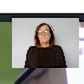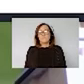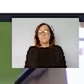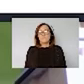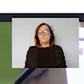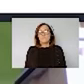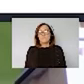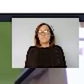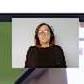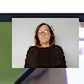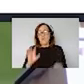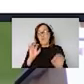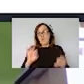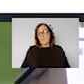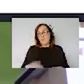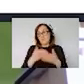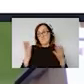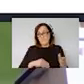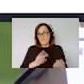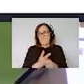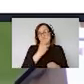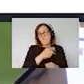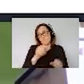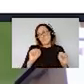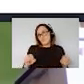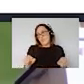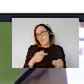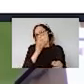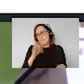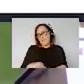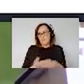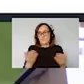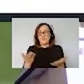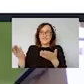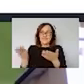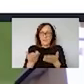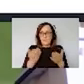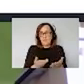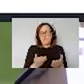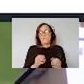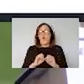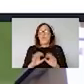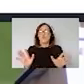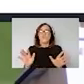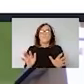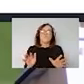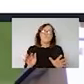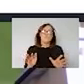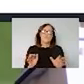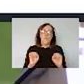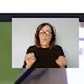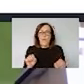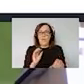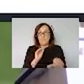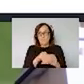wejść i sobie też podziałać w tym narzędziu. Zapraszam oczywiście do udziału. Ja